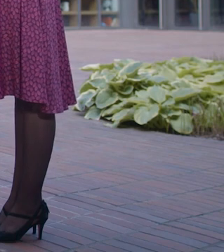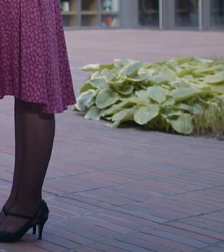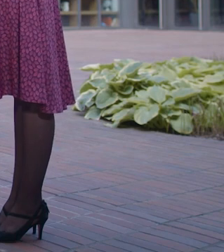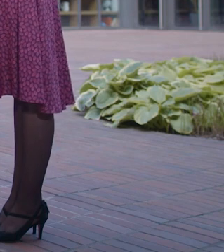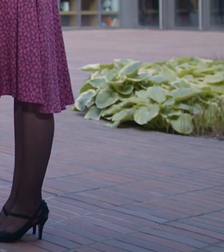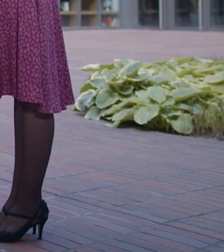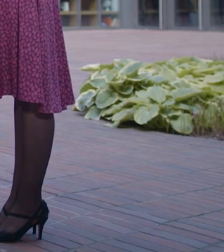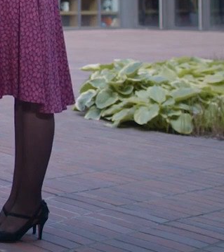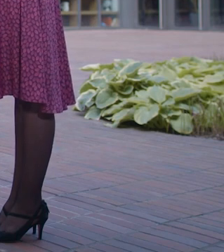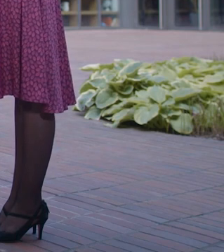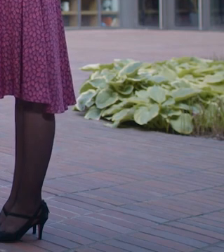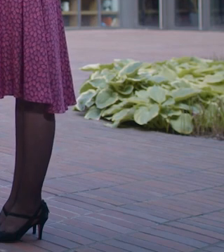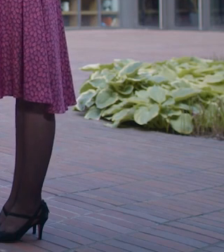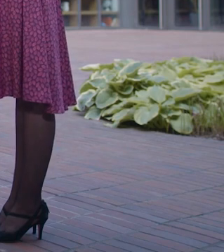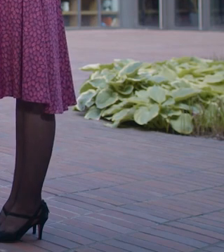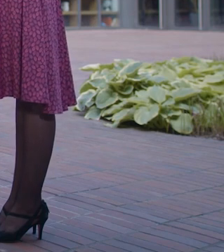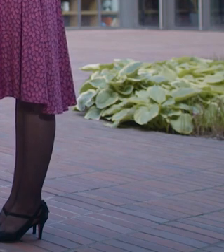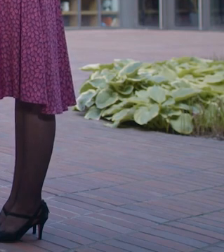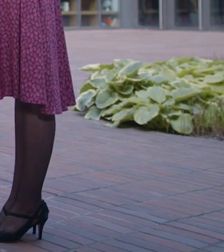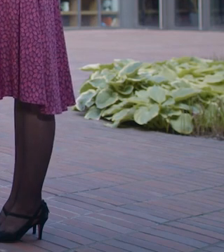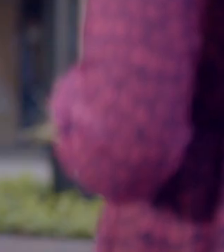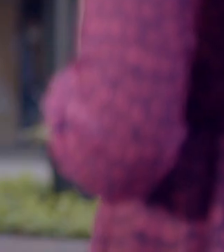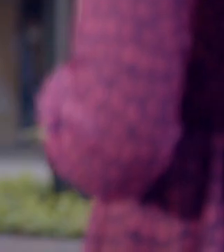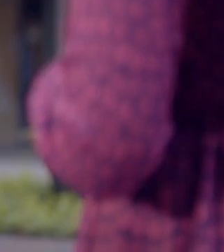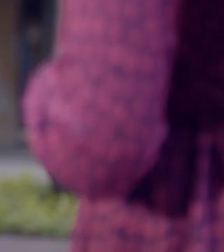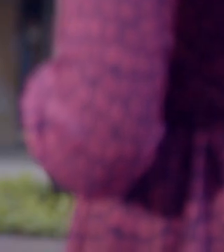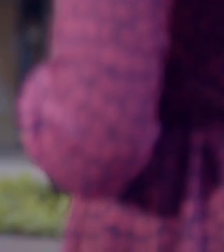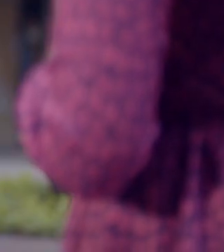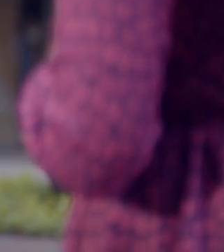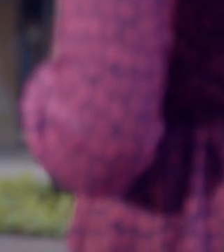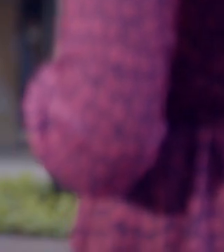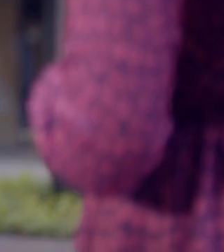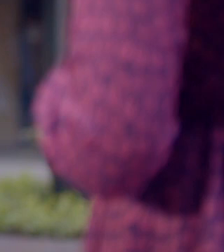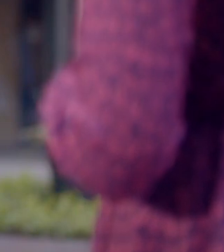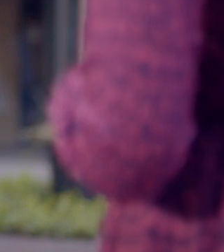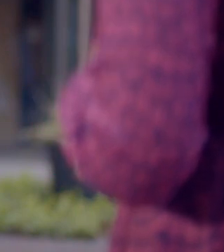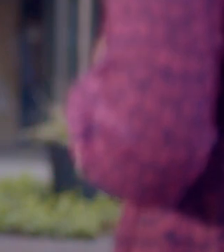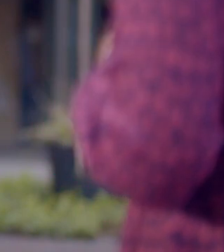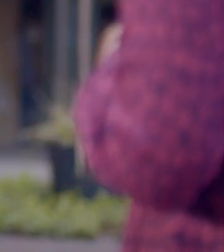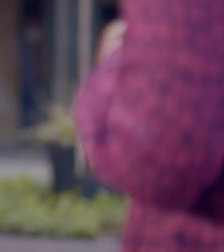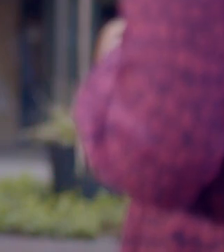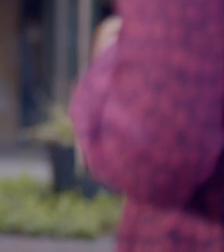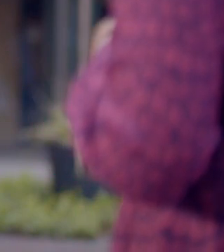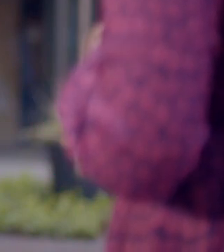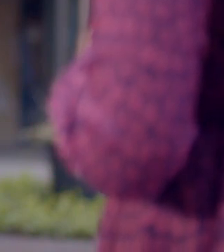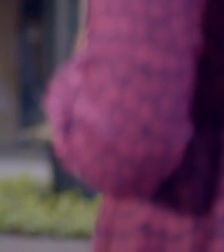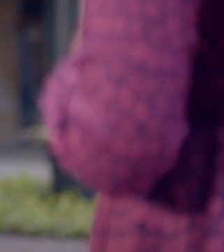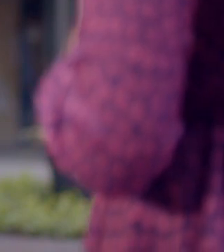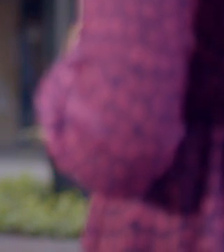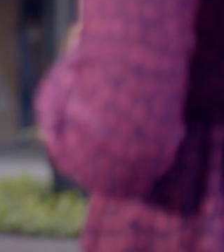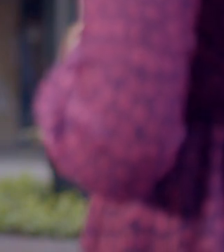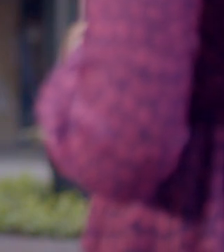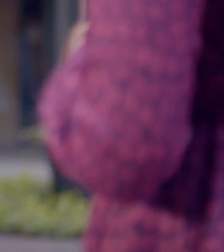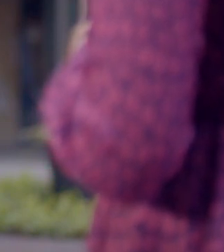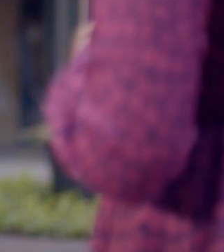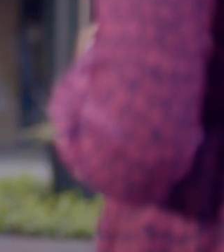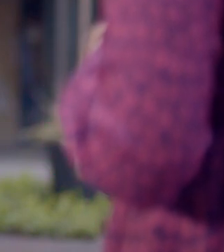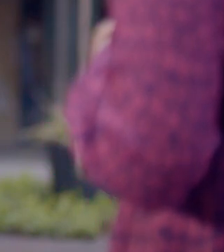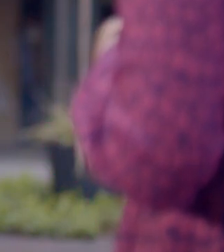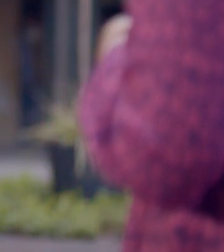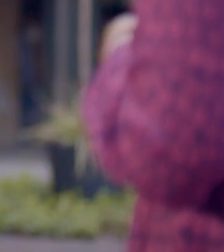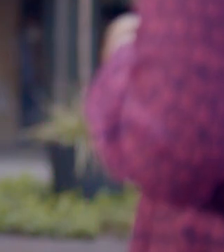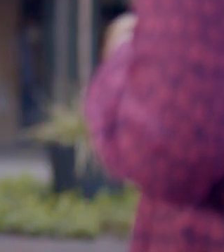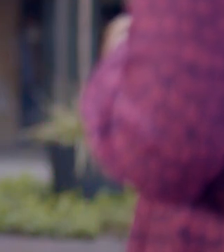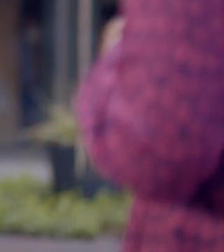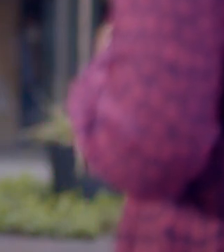pełny obraz swoich możliwości oraz mocnych stron. Jakiego wsparcia możemy oczekiwać, kiedy już planujemy podjęcie pierwszej